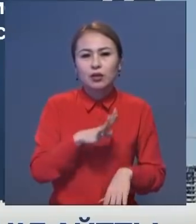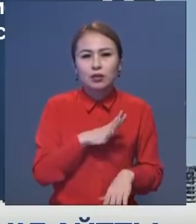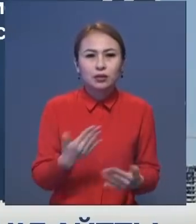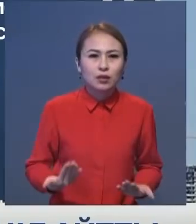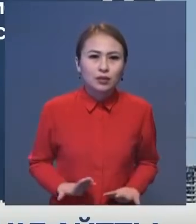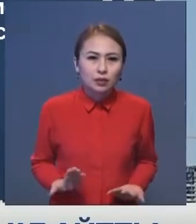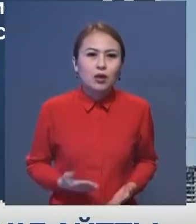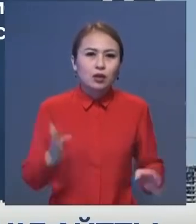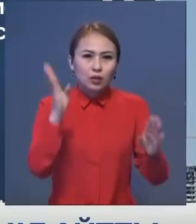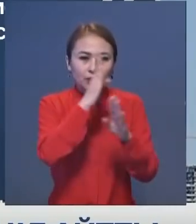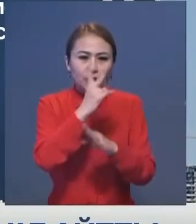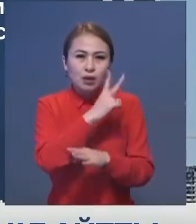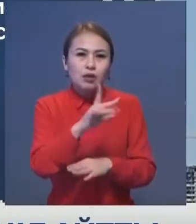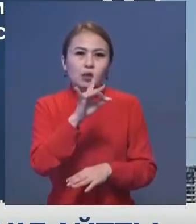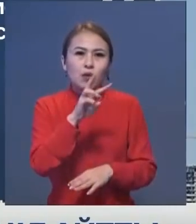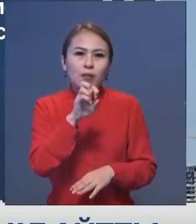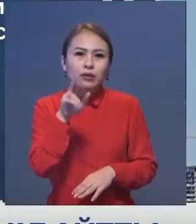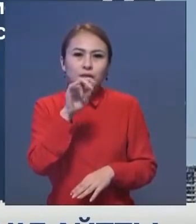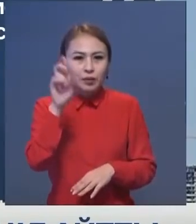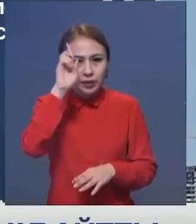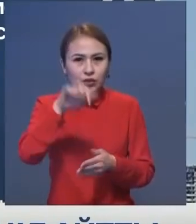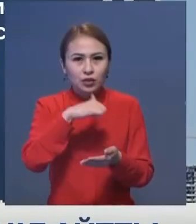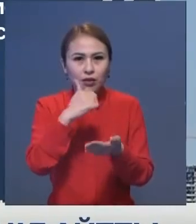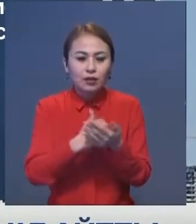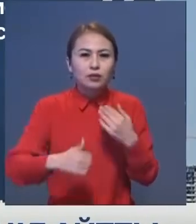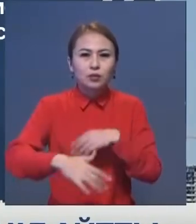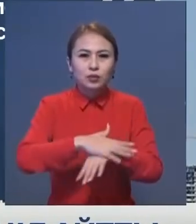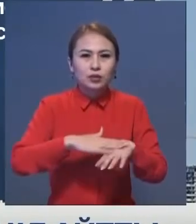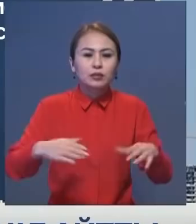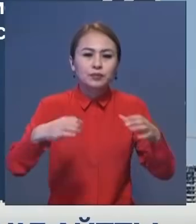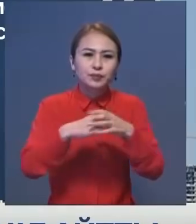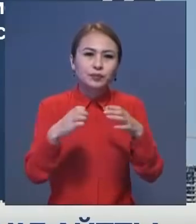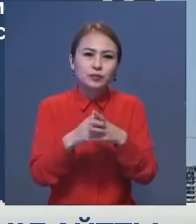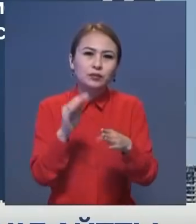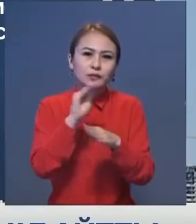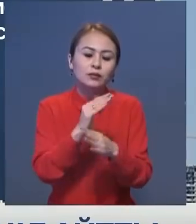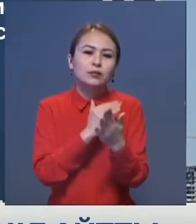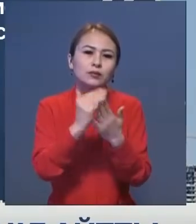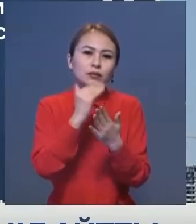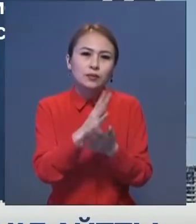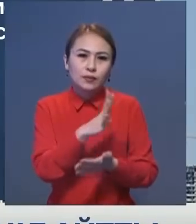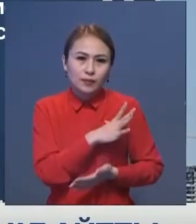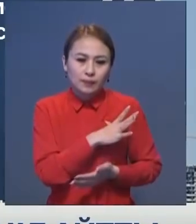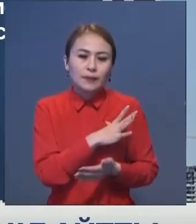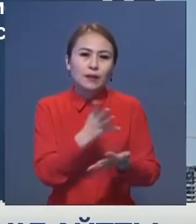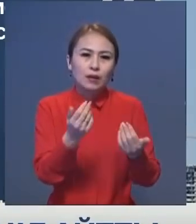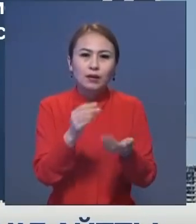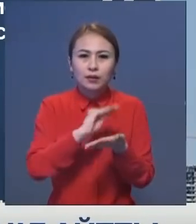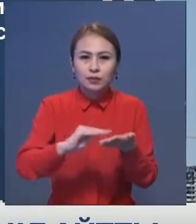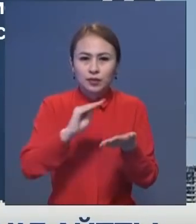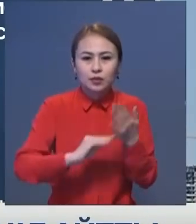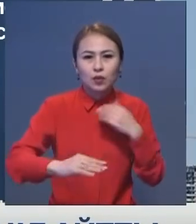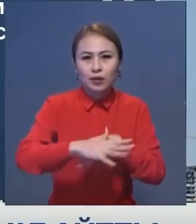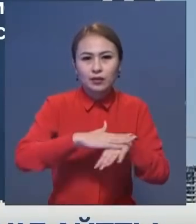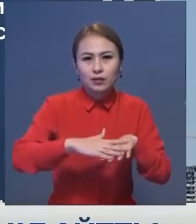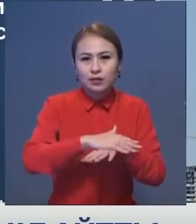кешкен халықтың тағдырын арқау еткен романдары мемлекет және қалың көпшілік тарапынан жоғары бағасын алды. Қарымды қаламгер